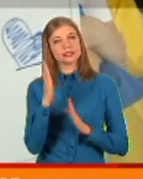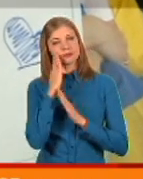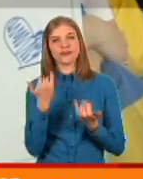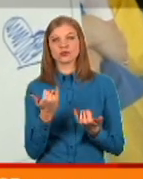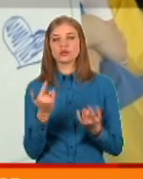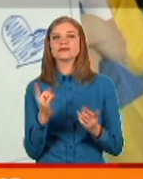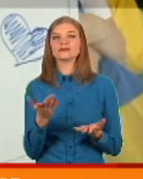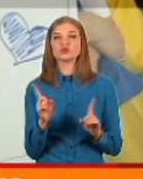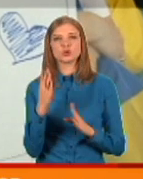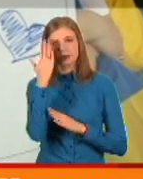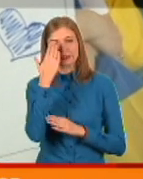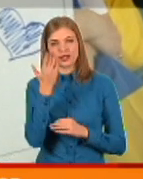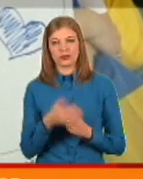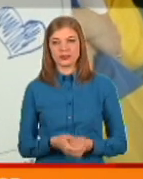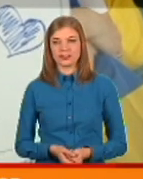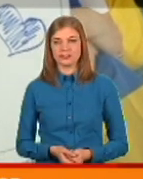сьогодні? Що йому снилося?